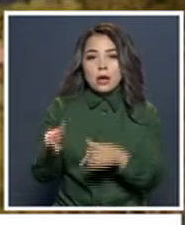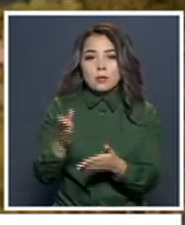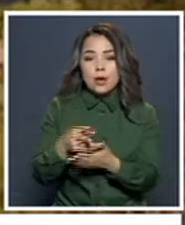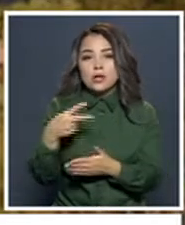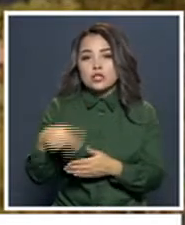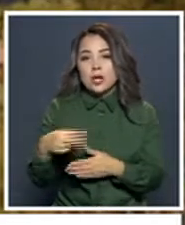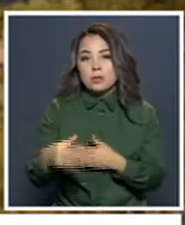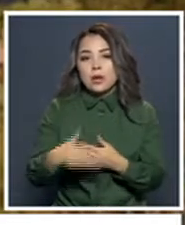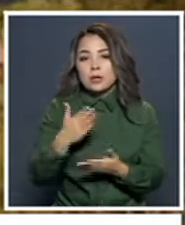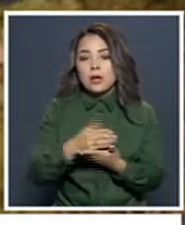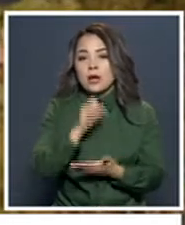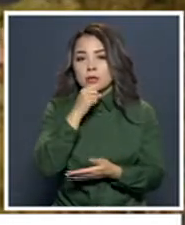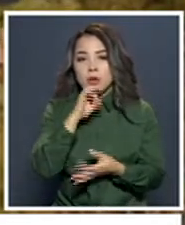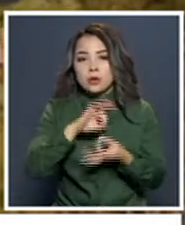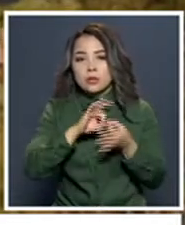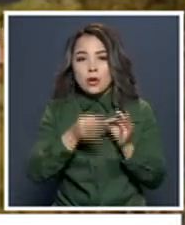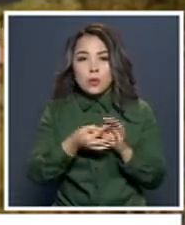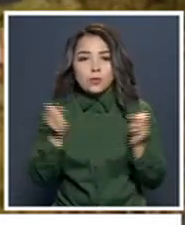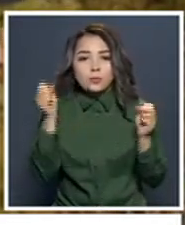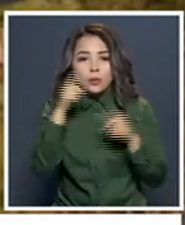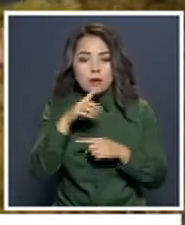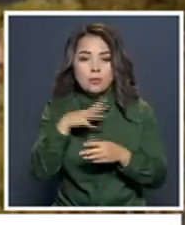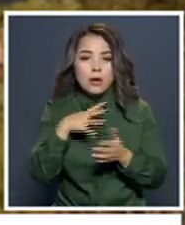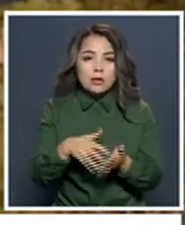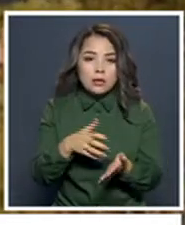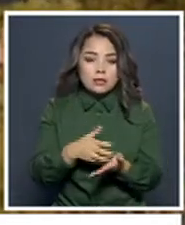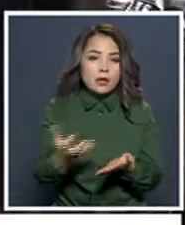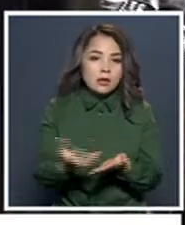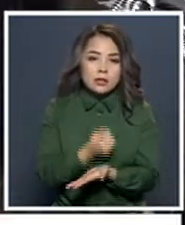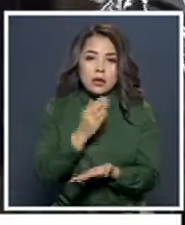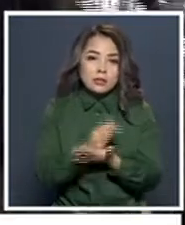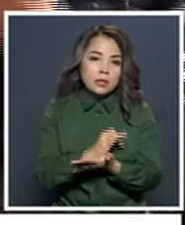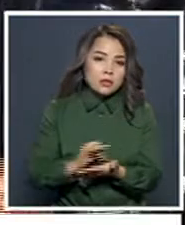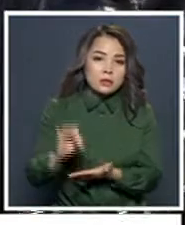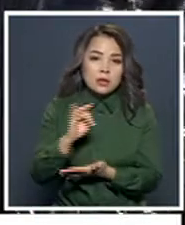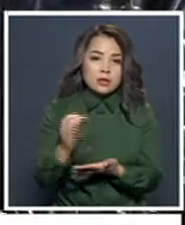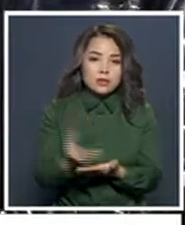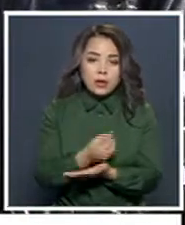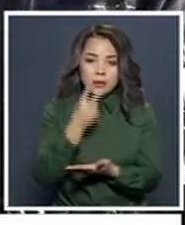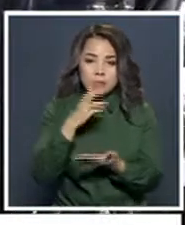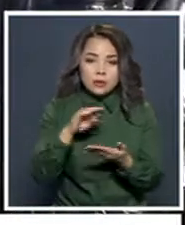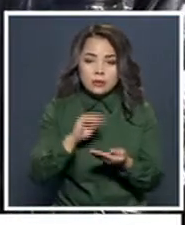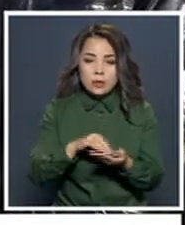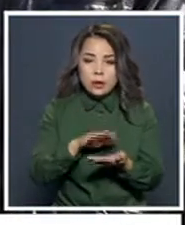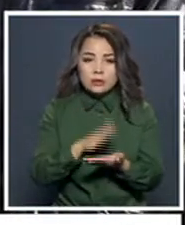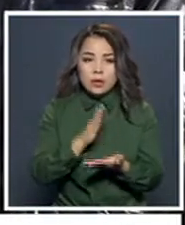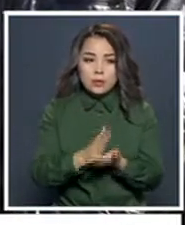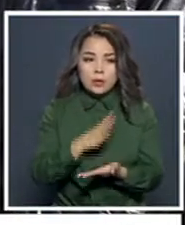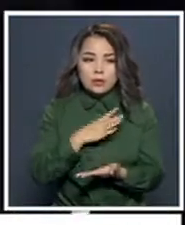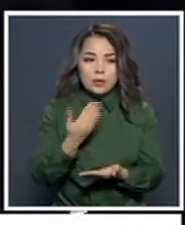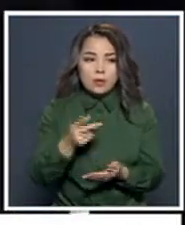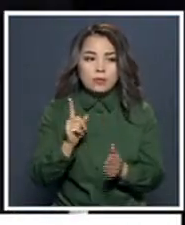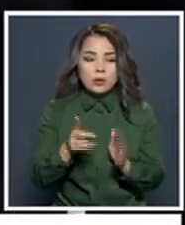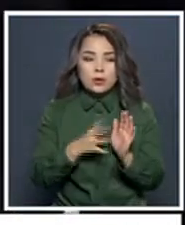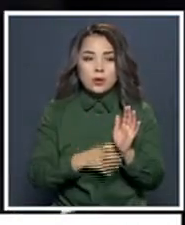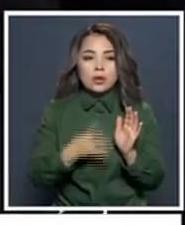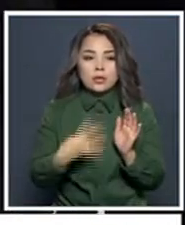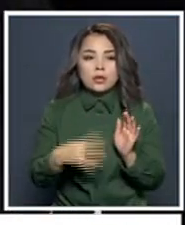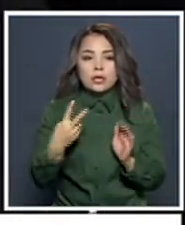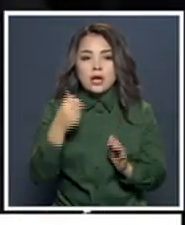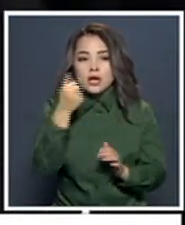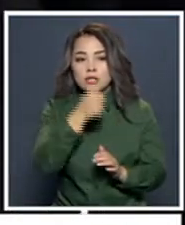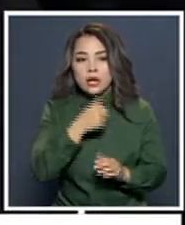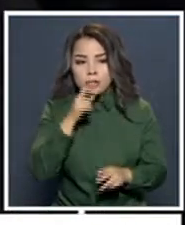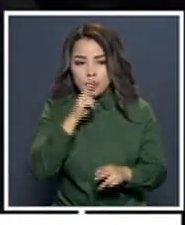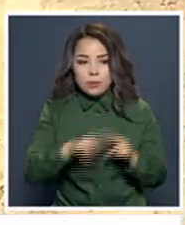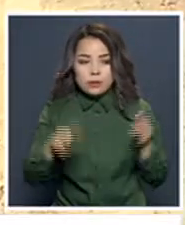астам аталарымыз туралы архивтен мәлімет таптық. Жауынгер Сүйінбай Мазыбаев 1942 жылы хабарсыз кетті. Араға 77